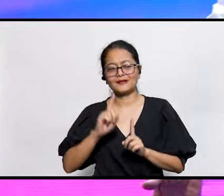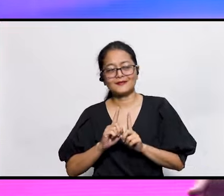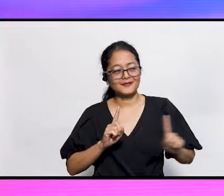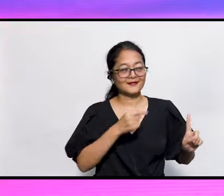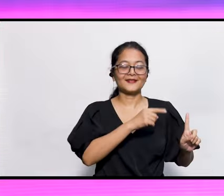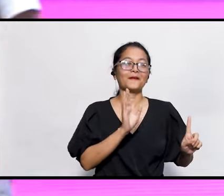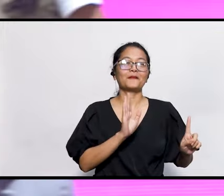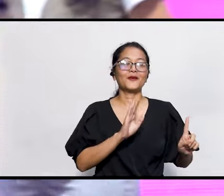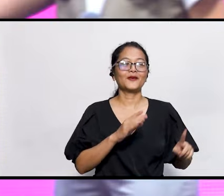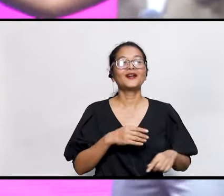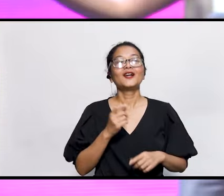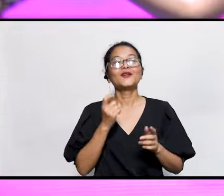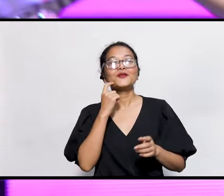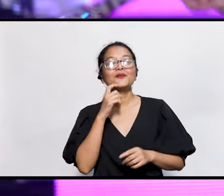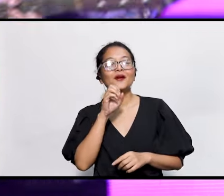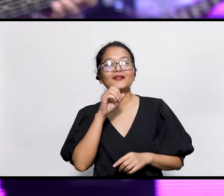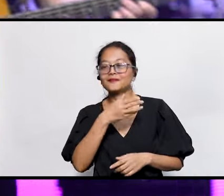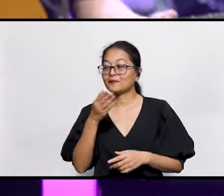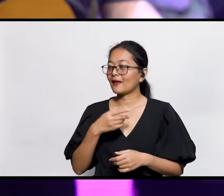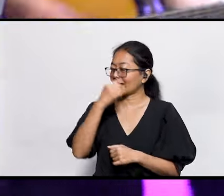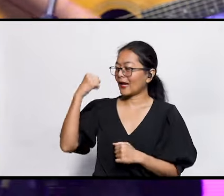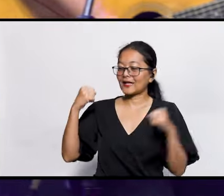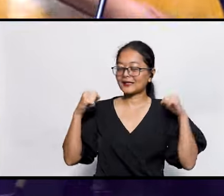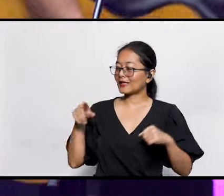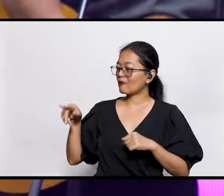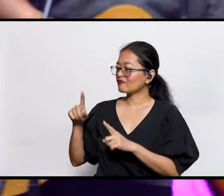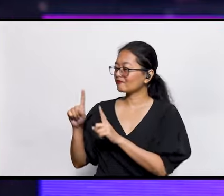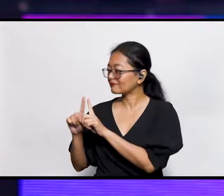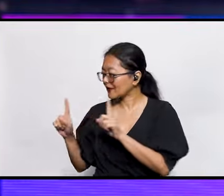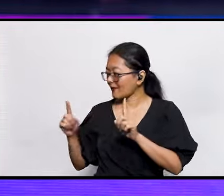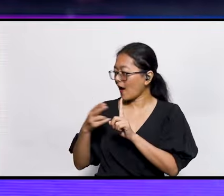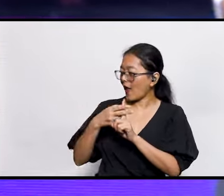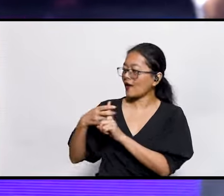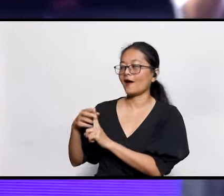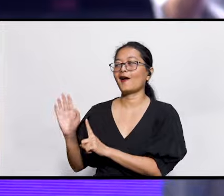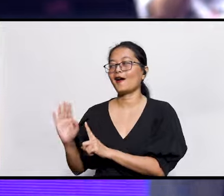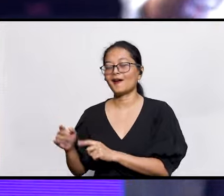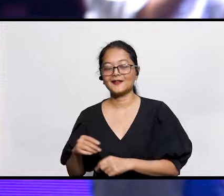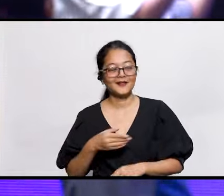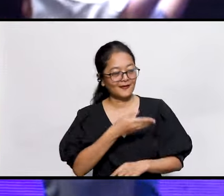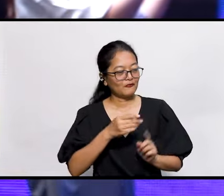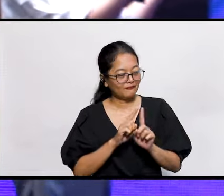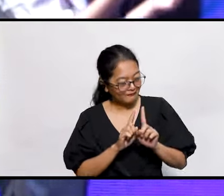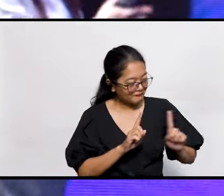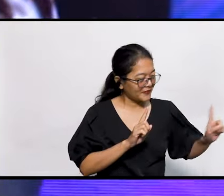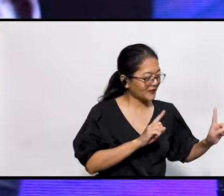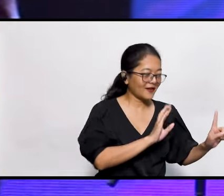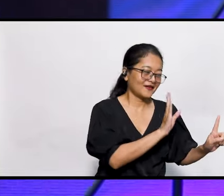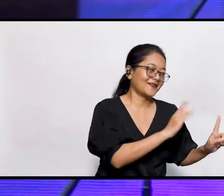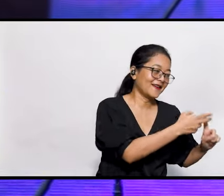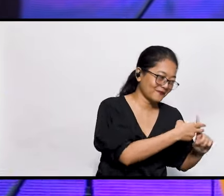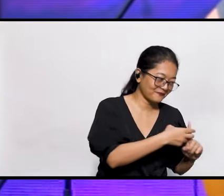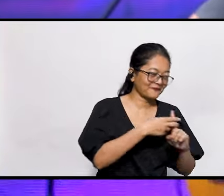mau ketinggalan katakan kamu tidak akan ketinggalan katakan kamu gak akan ketinggalan